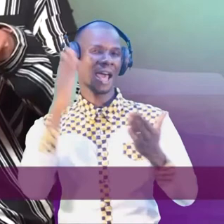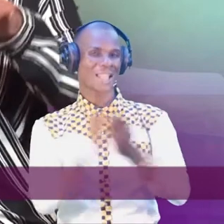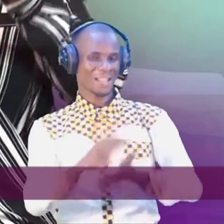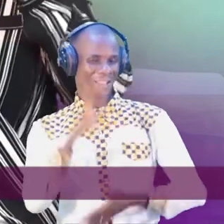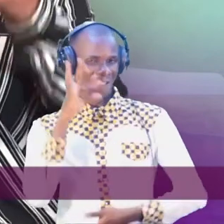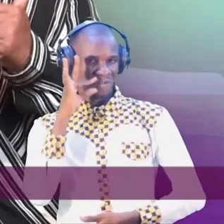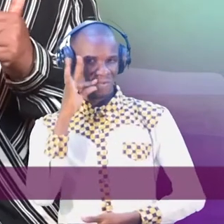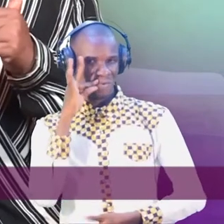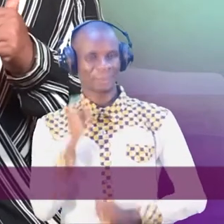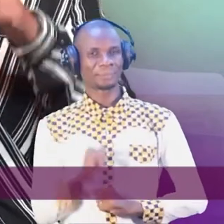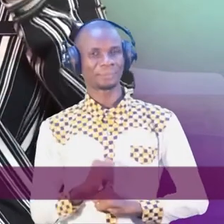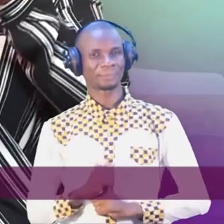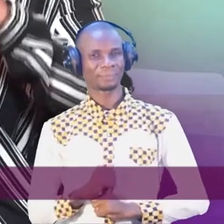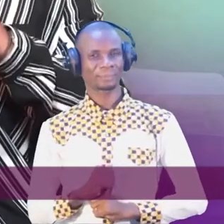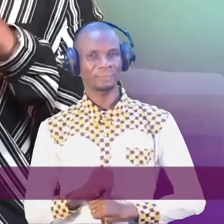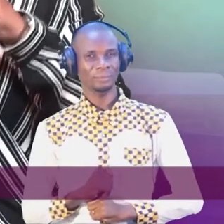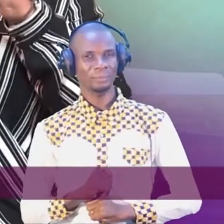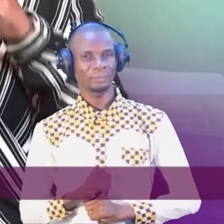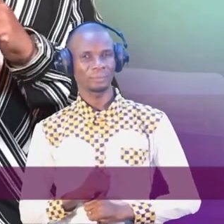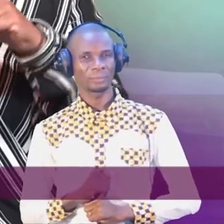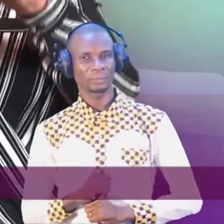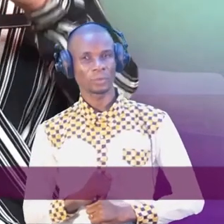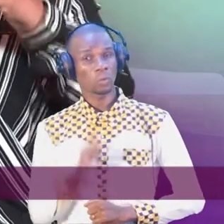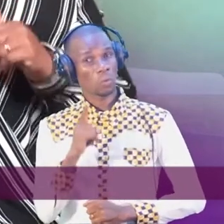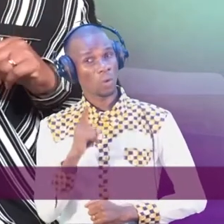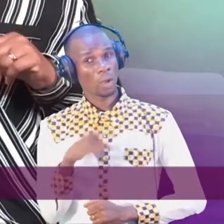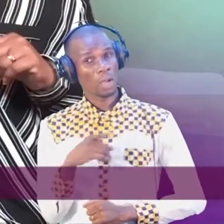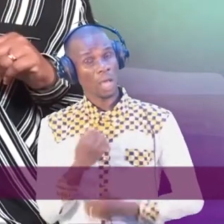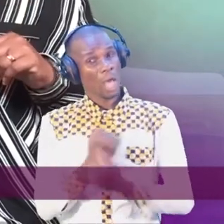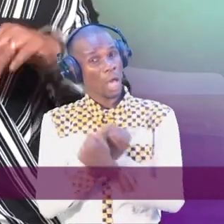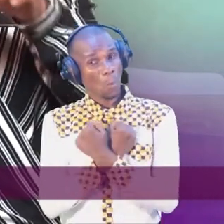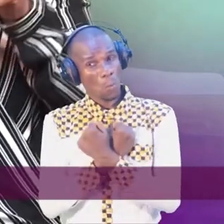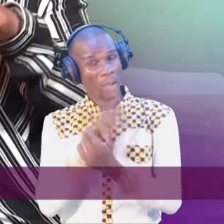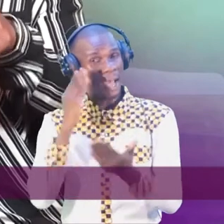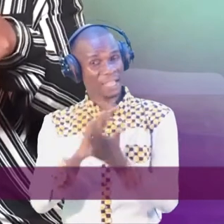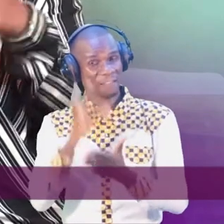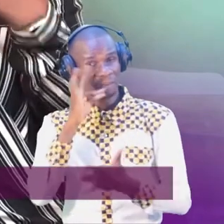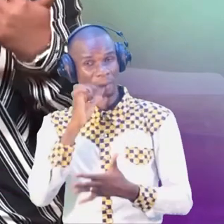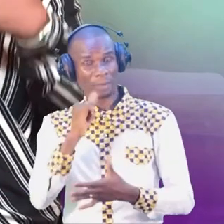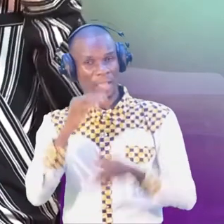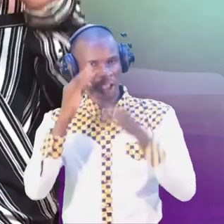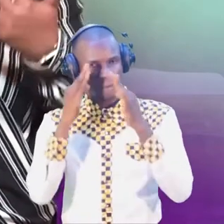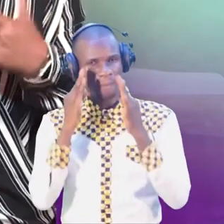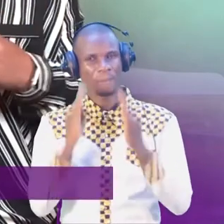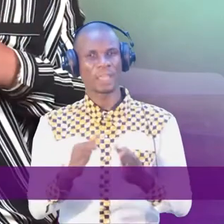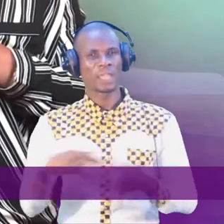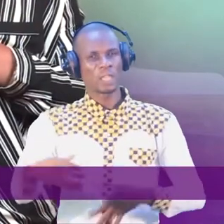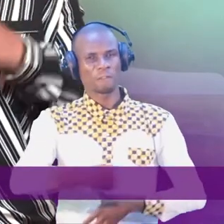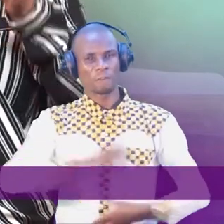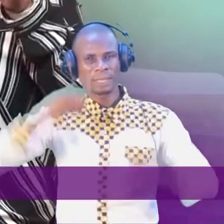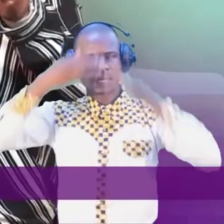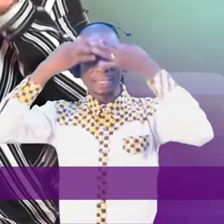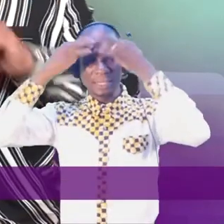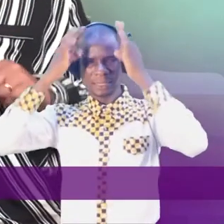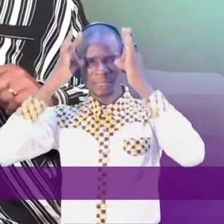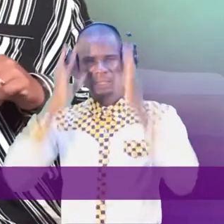Na kwa kweli siku za kwanza kwanza pale utakapoamua itakuwa ni vigumu kwako, na utasikia kwamba